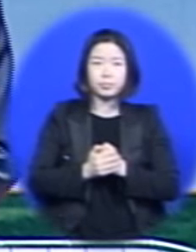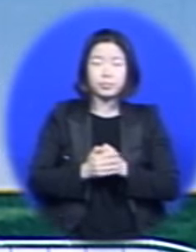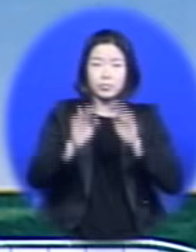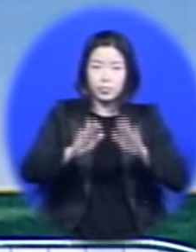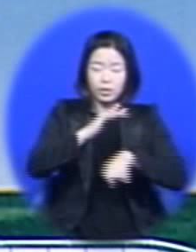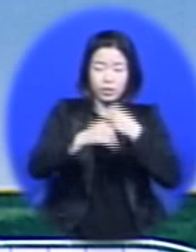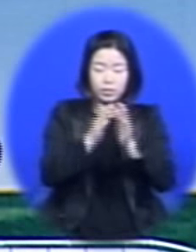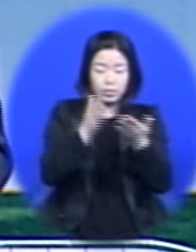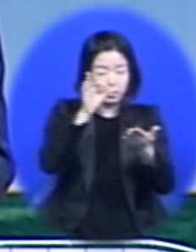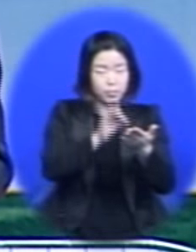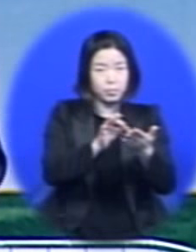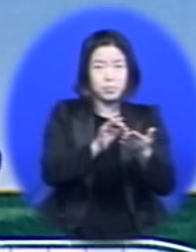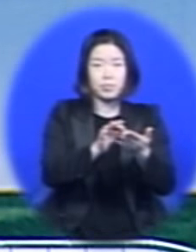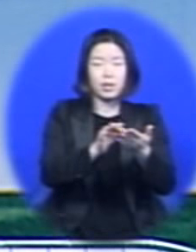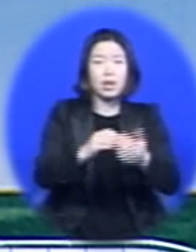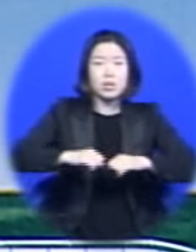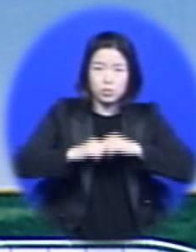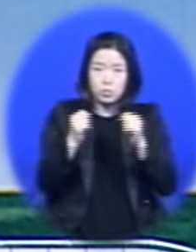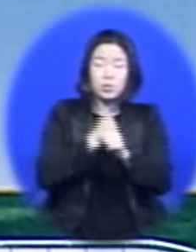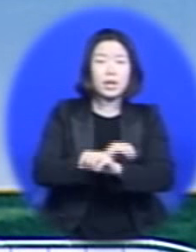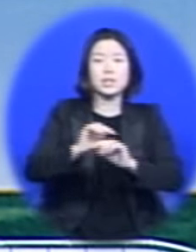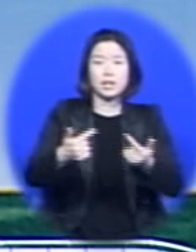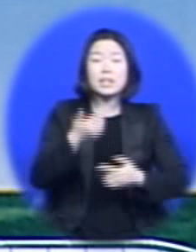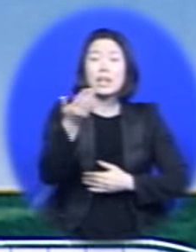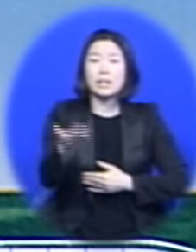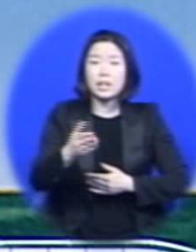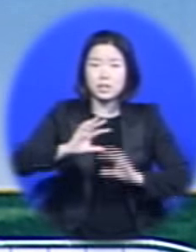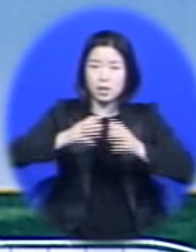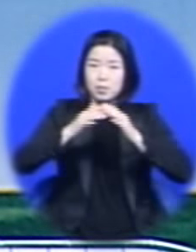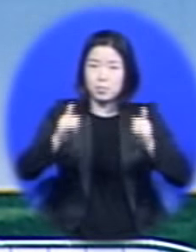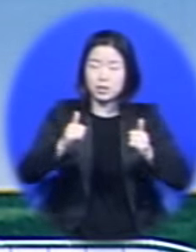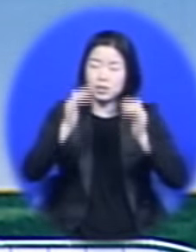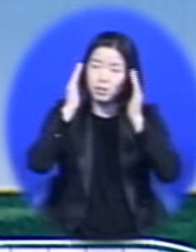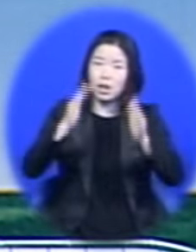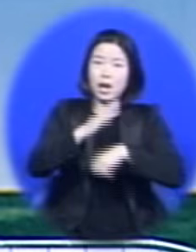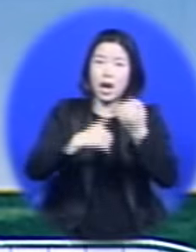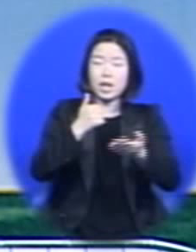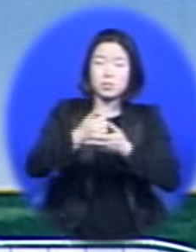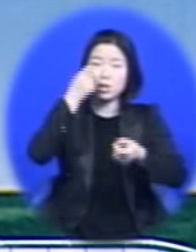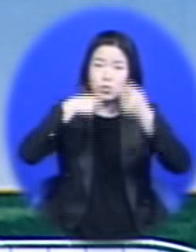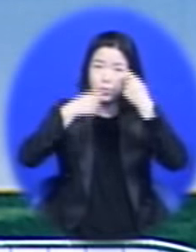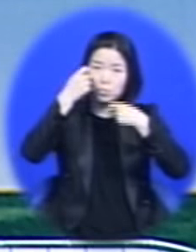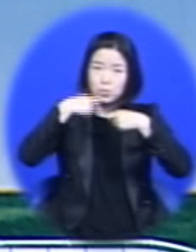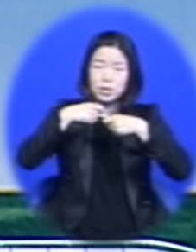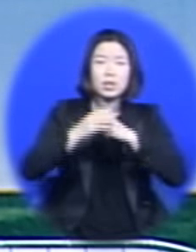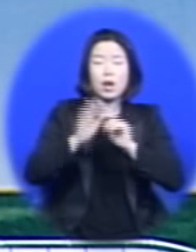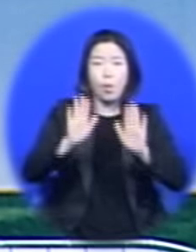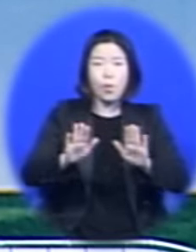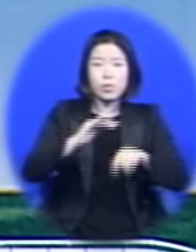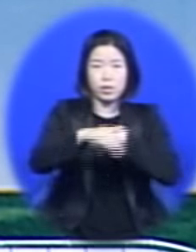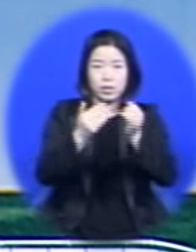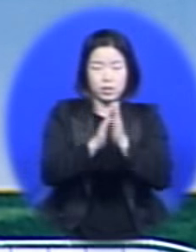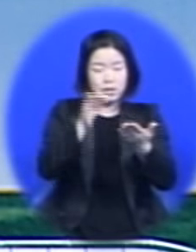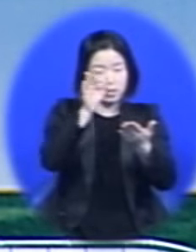오늘 본문에도 순종하지 않는 당신의 백성들을 향한 하나님의 눈물이 오늘 이